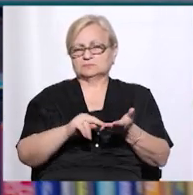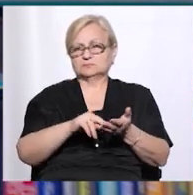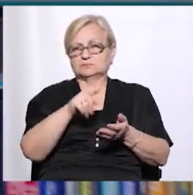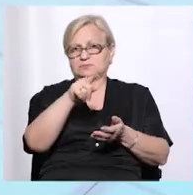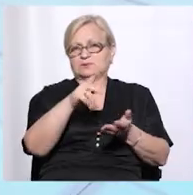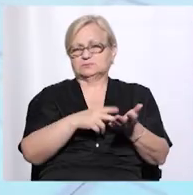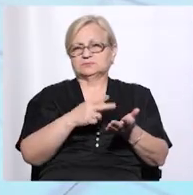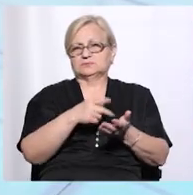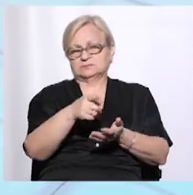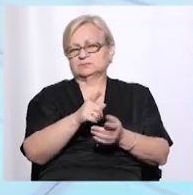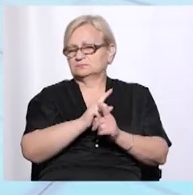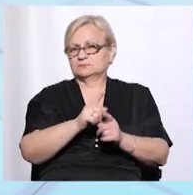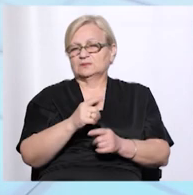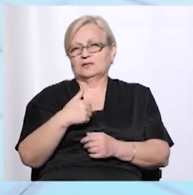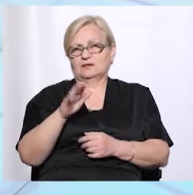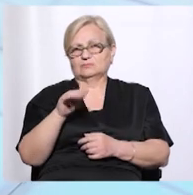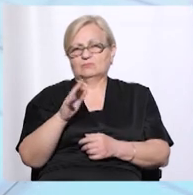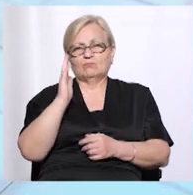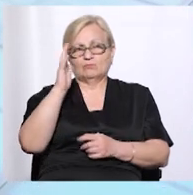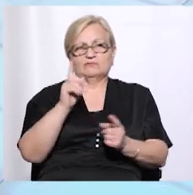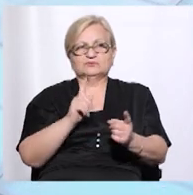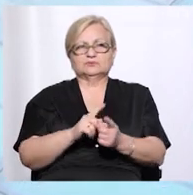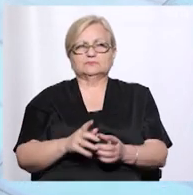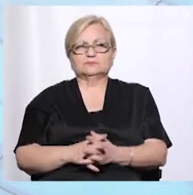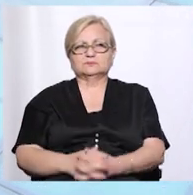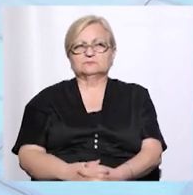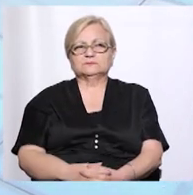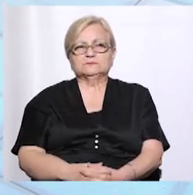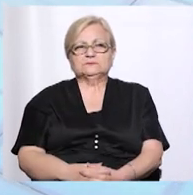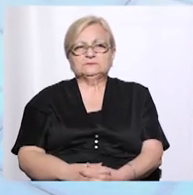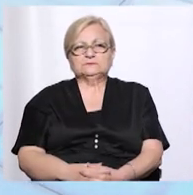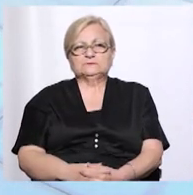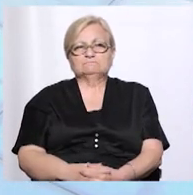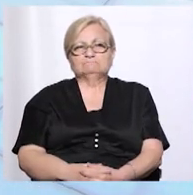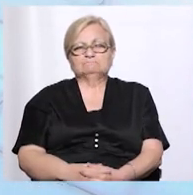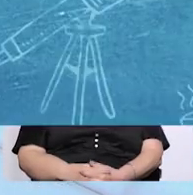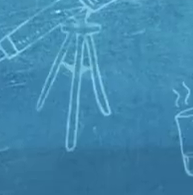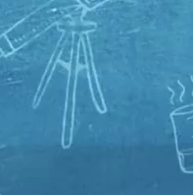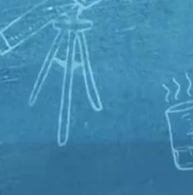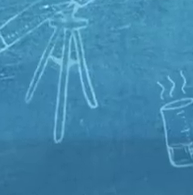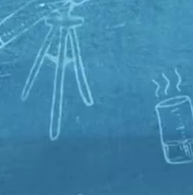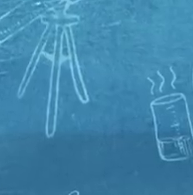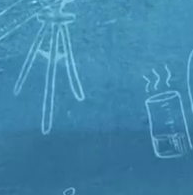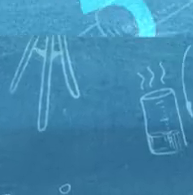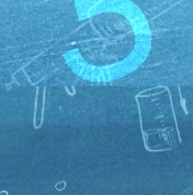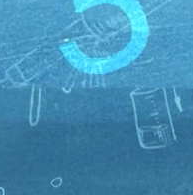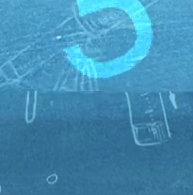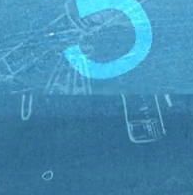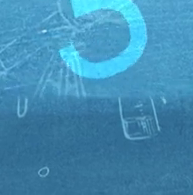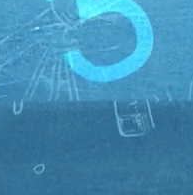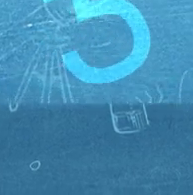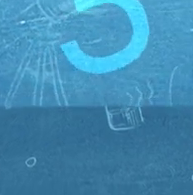დიდოსტატის მარჯვენა. ასე რომ გემშვიდობებით, მომავალ შეხვედრამდე.